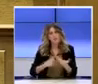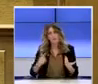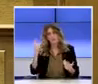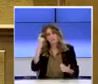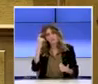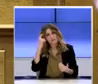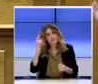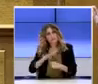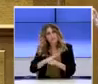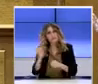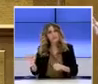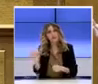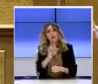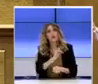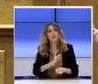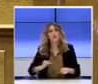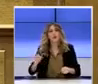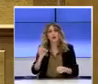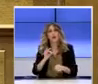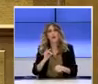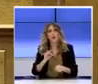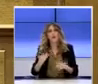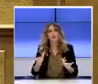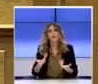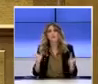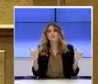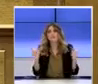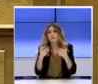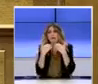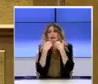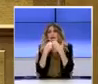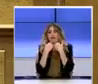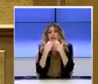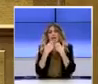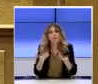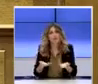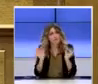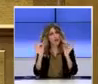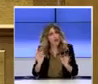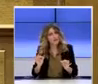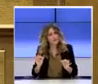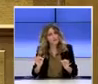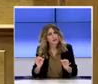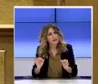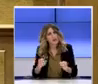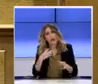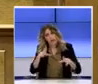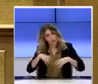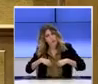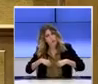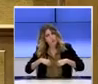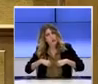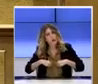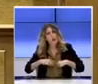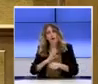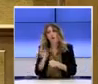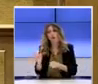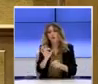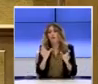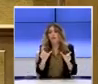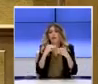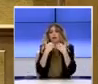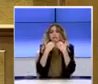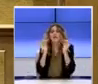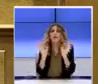είναι μια κατάσταση που δεν μπορούμε να αντιμετωπίσουμε. Αν βολευτούμε με μακάβριες συγκρίσεις νεκρών